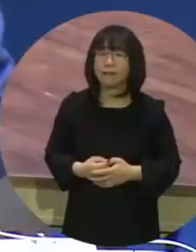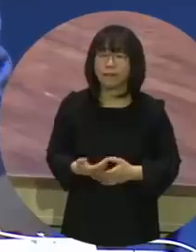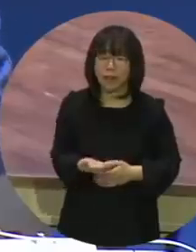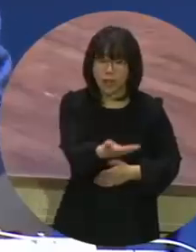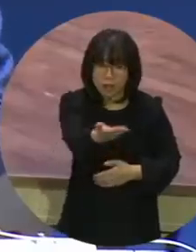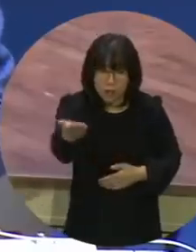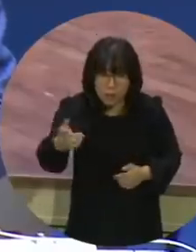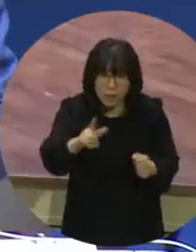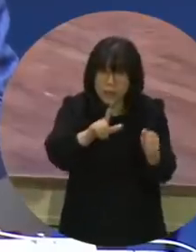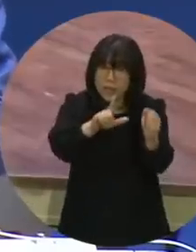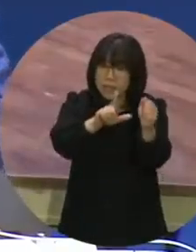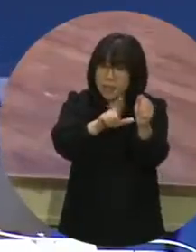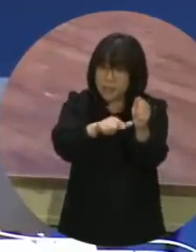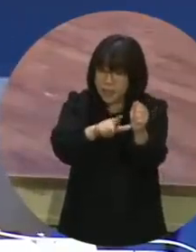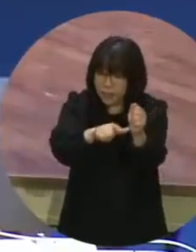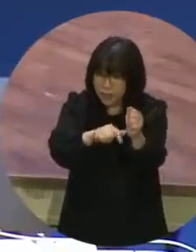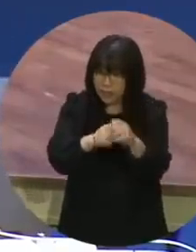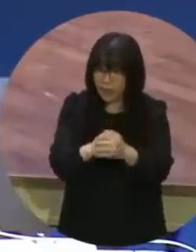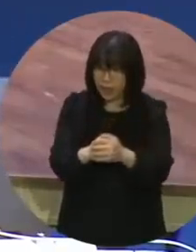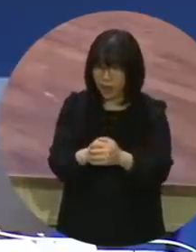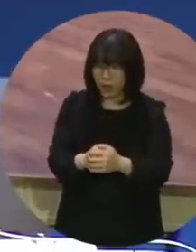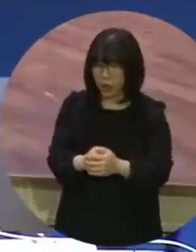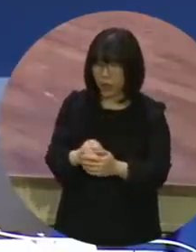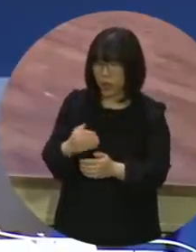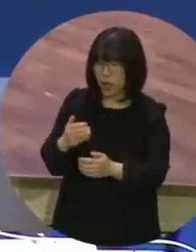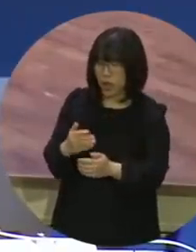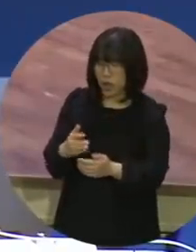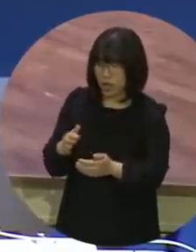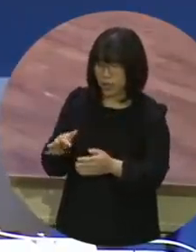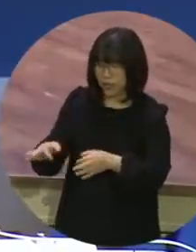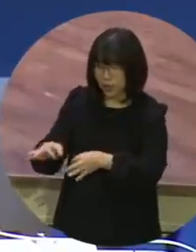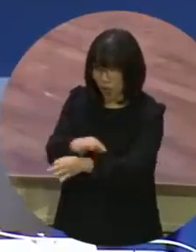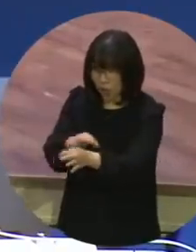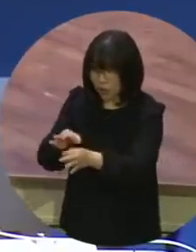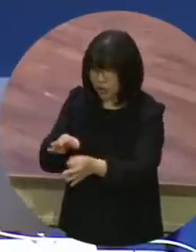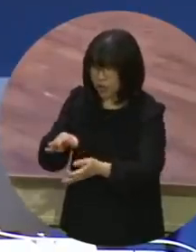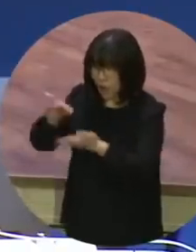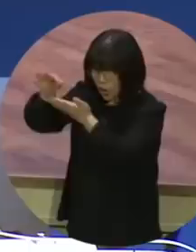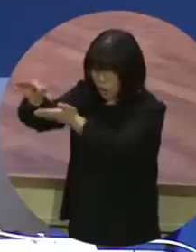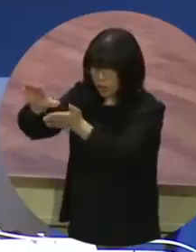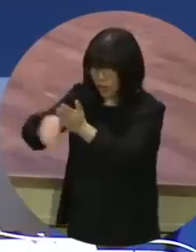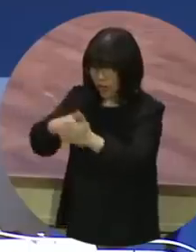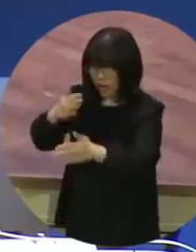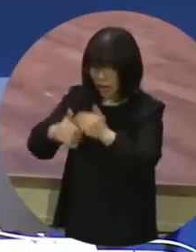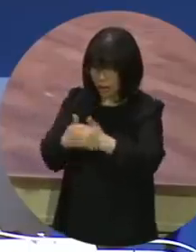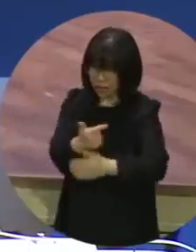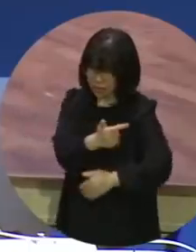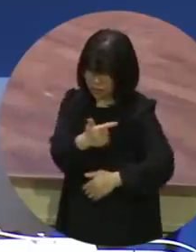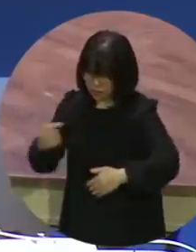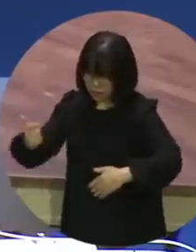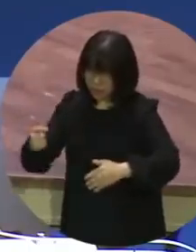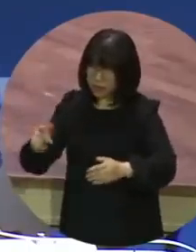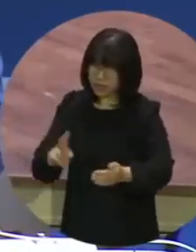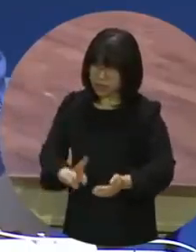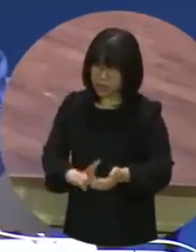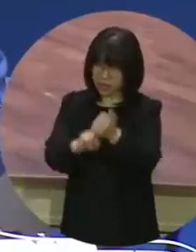시간뿐만 아니라 물질을 드릴 때 이런 초이성적 기적이 일어난다. 하나님 앞에서.